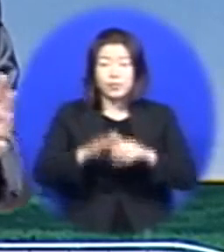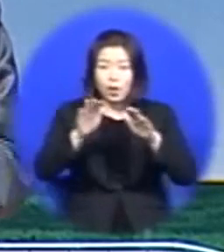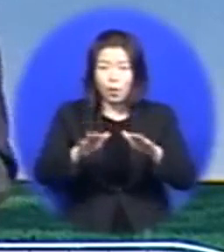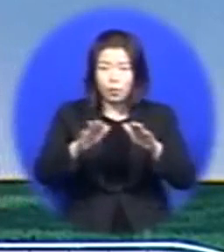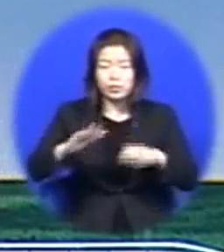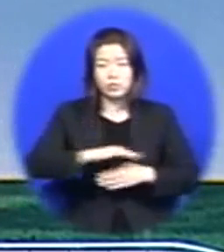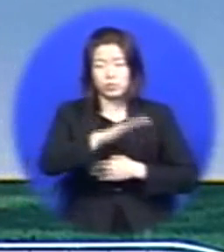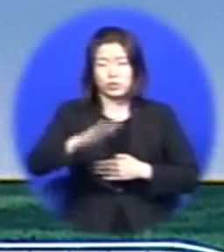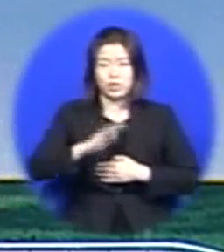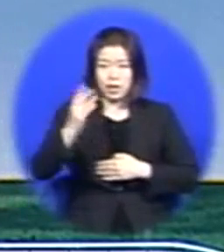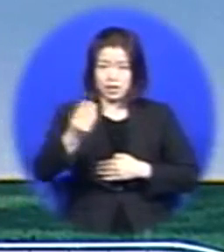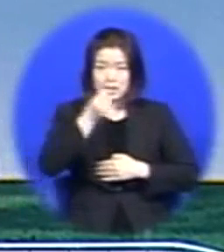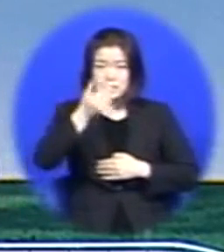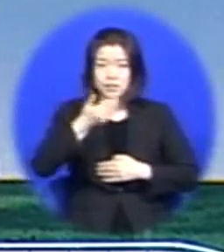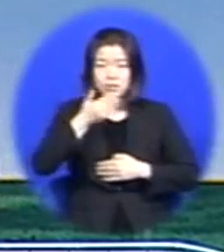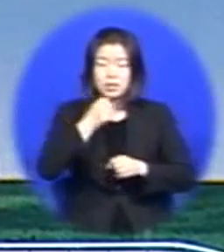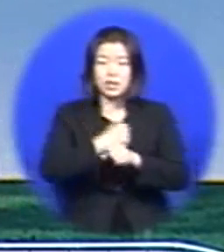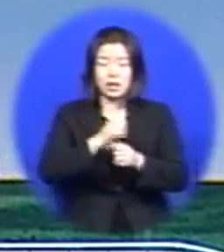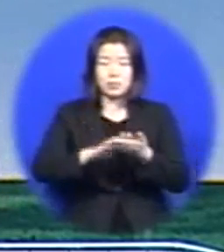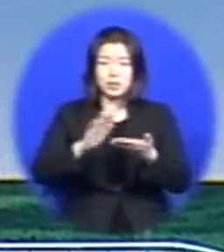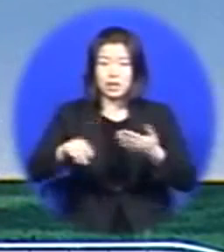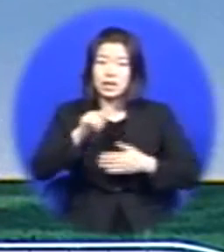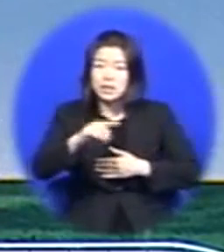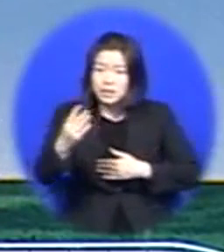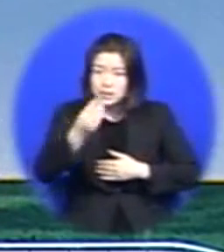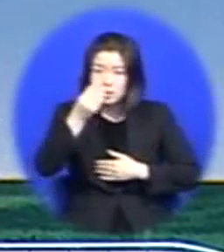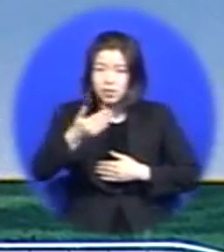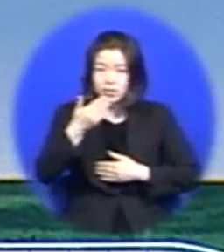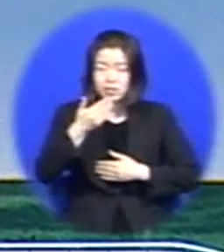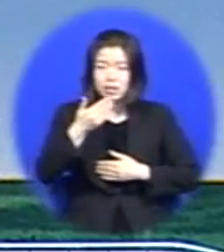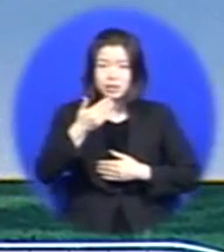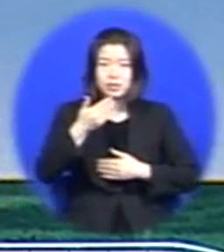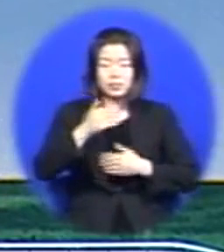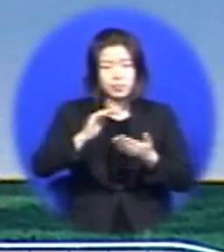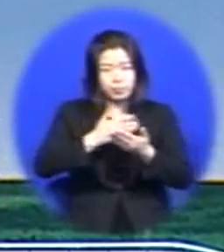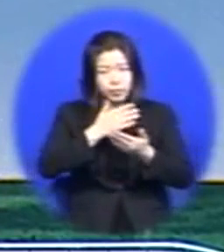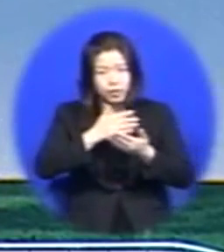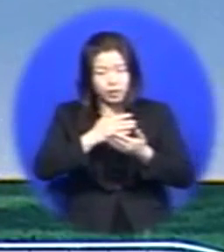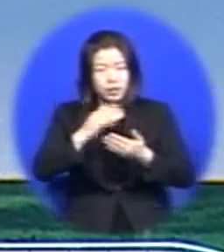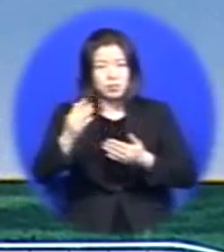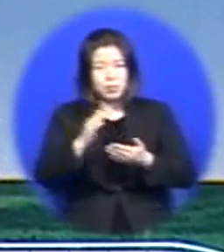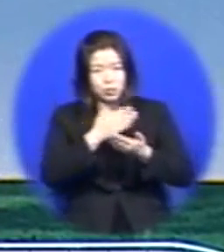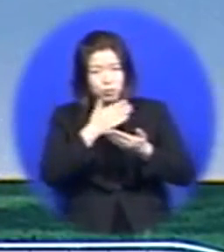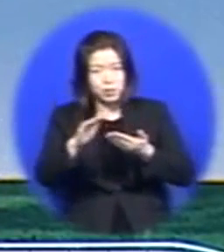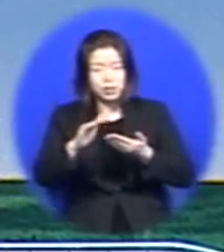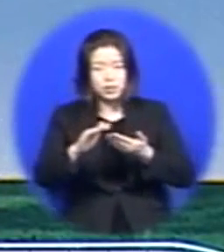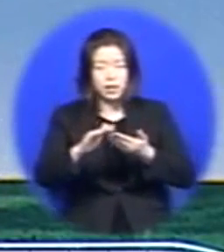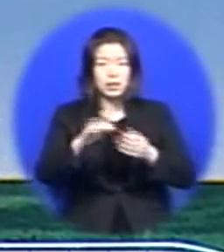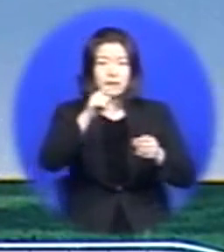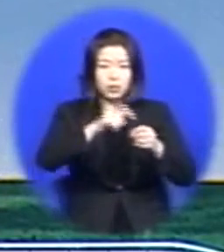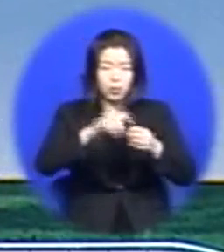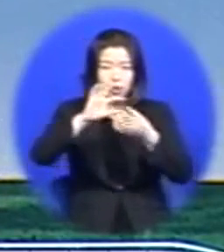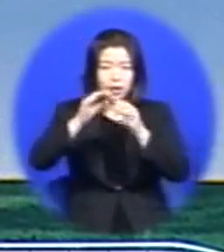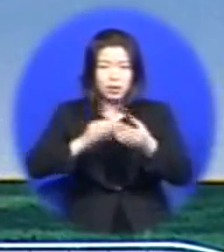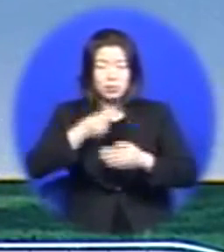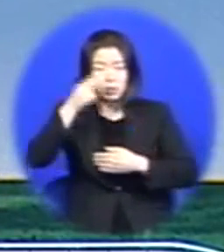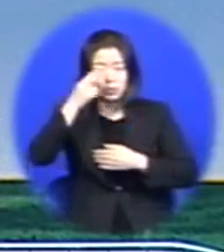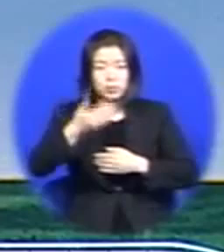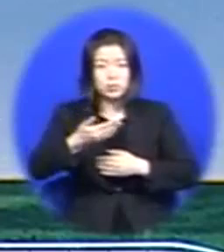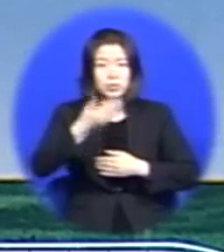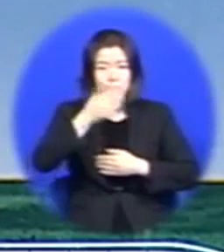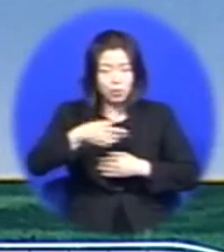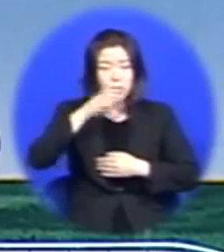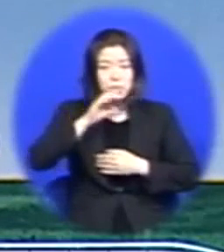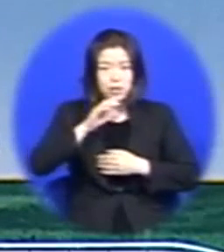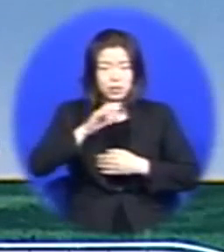오늘 우리가 성찬을 합니다. 이 성찬은 성별된 떡과 포도즙을 우리가 먹고 마심으로 주님과 온전한 연합을